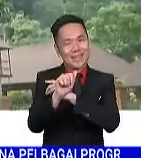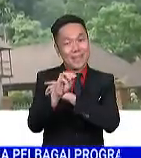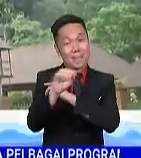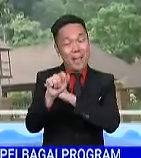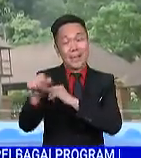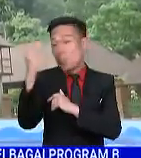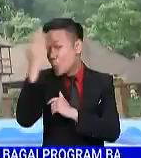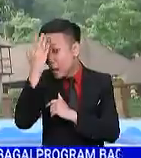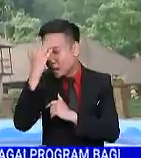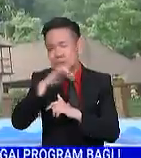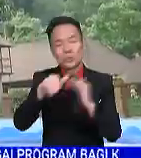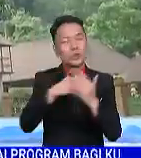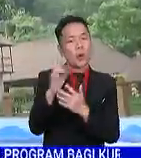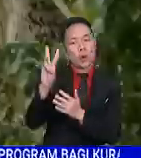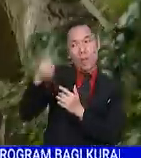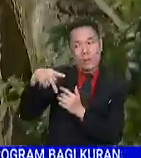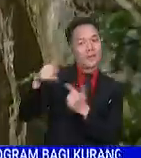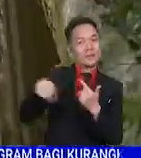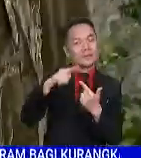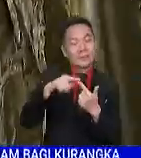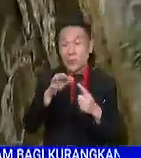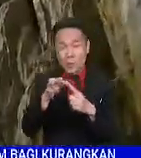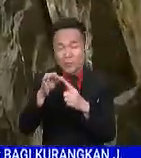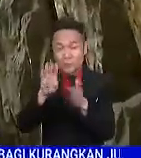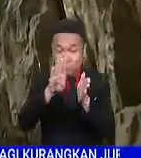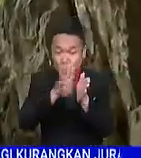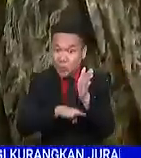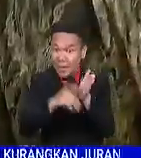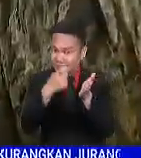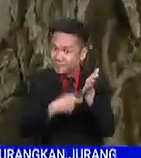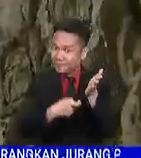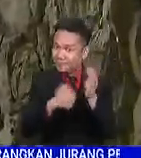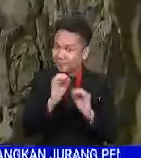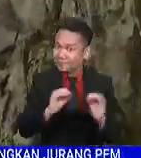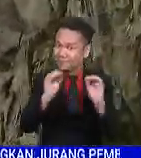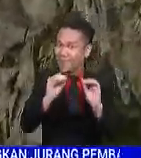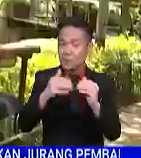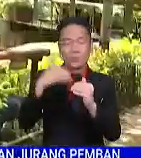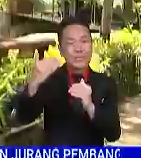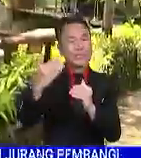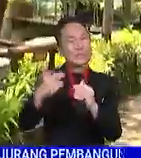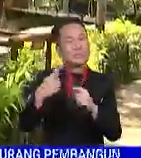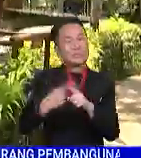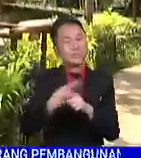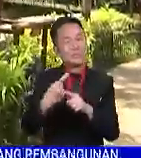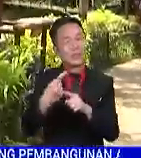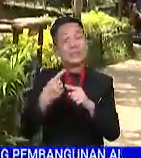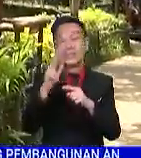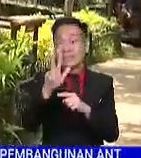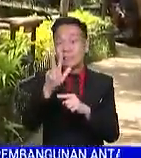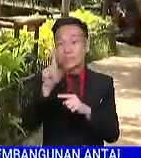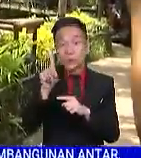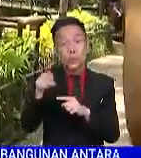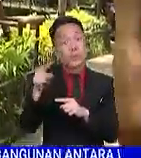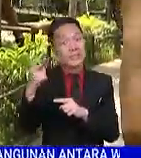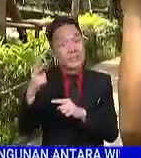di semua wilayah persekutuan, dan pengecualian cukai pelancongan dilanjutkan sehingga 31 Disember tahun depan.